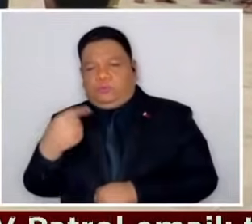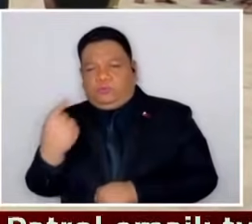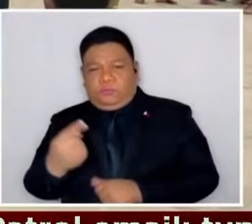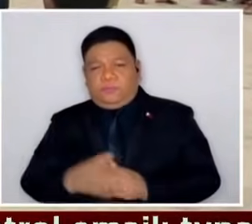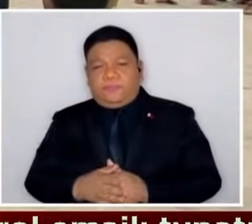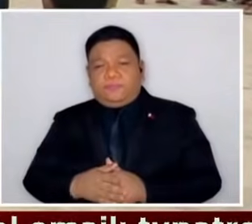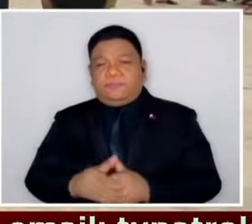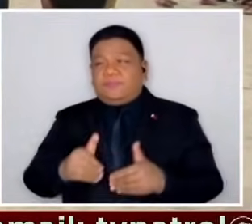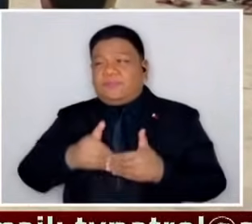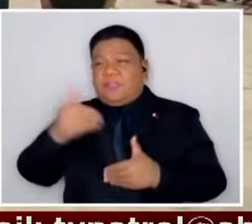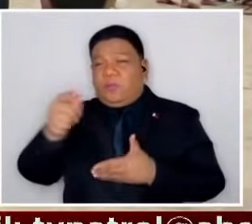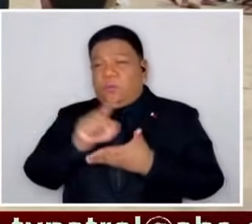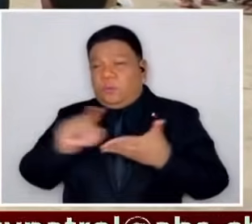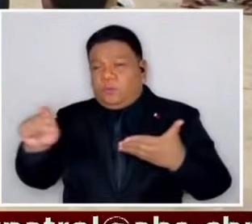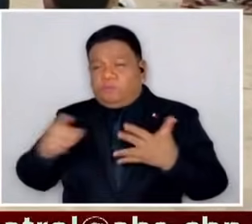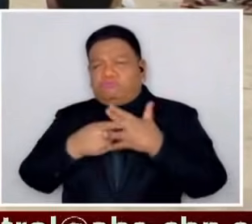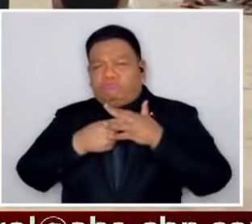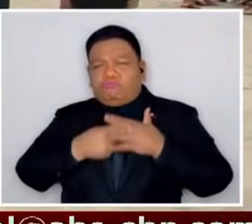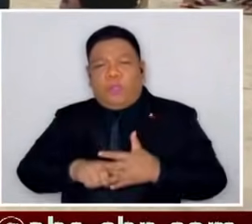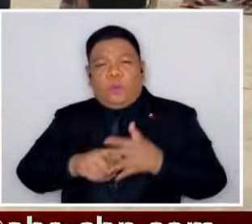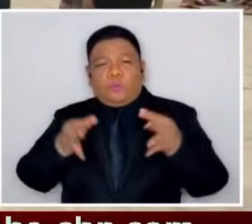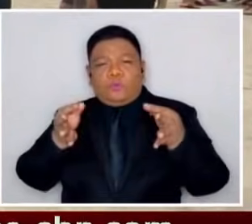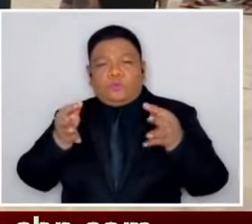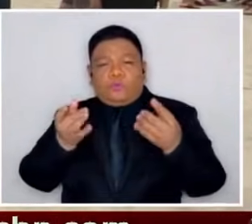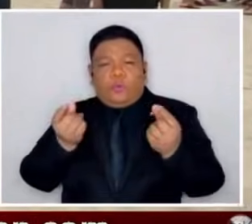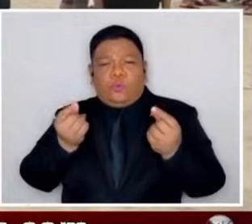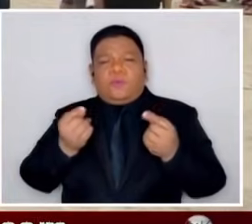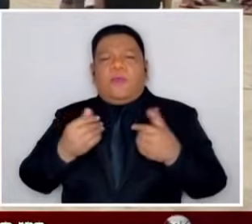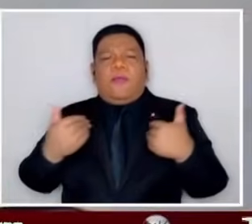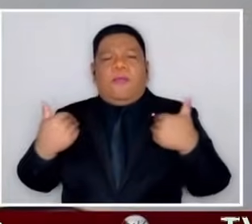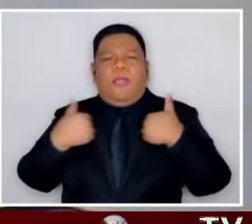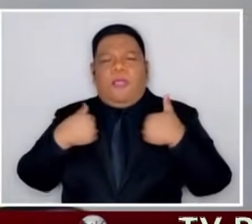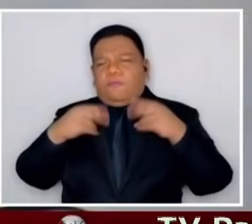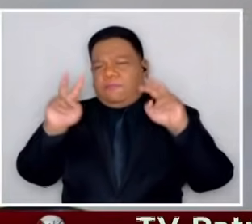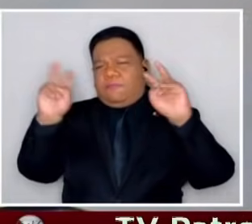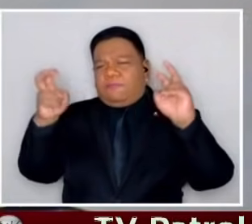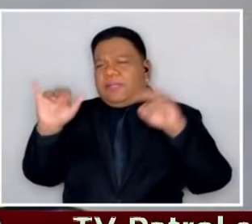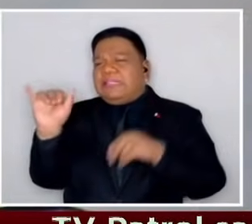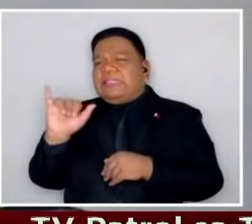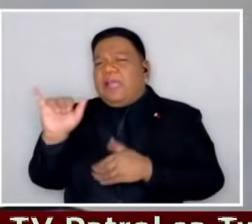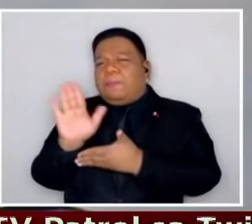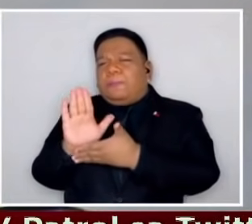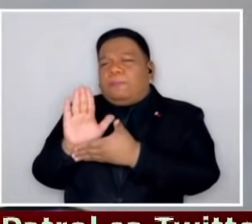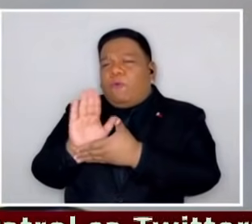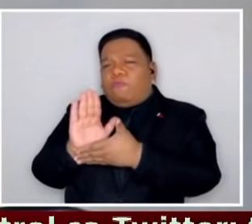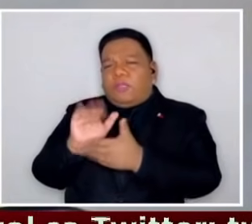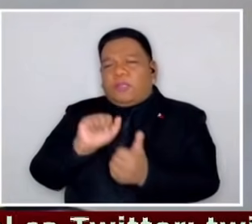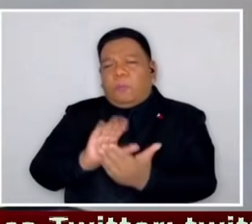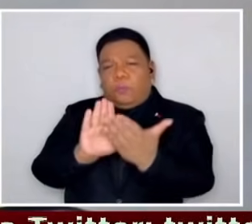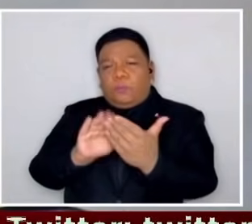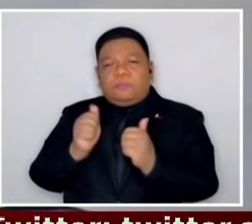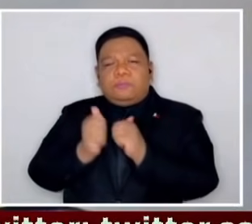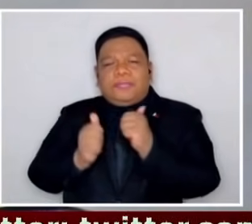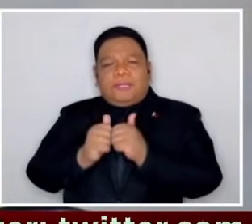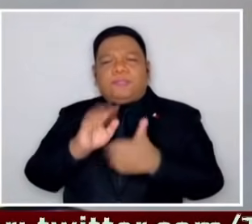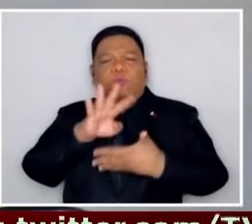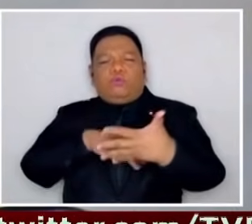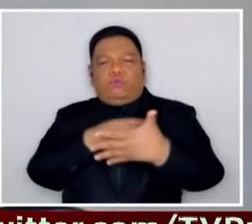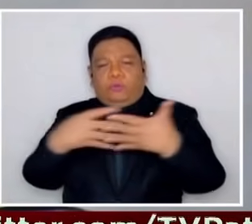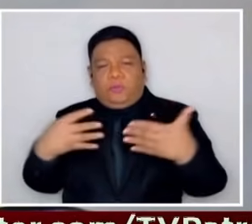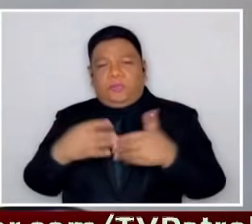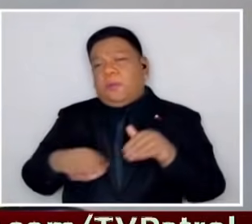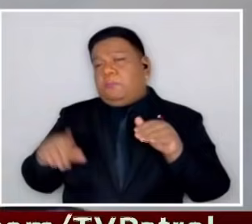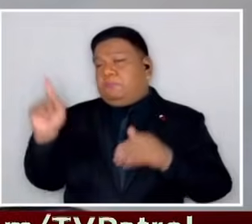Linggo, ipapatupad din ang rotational at cinema approach. For example, we'll be opening up the Dolomite area at